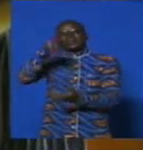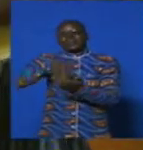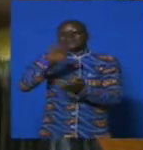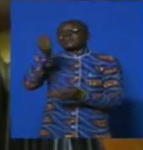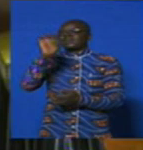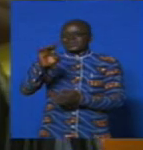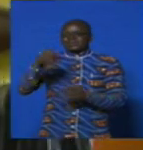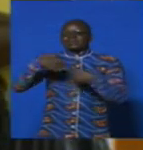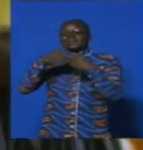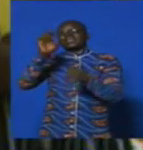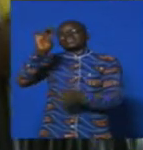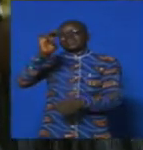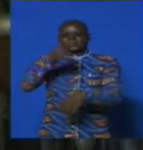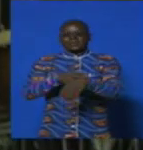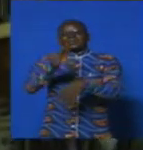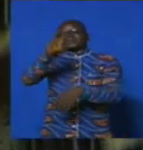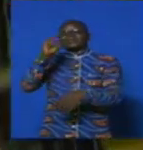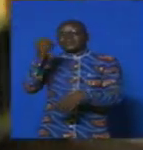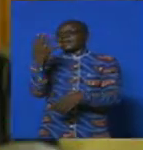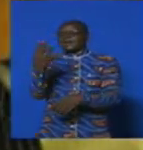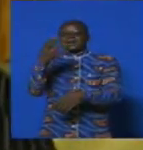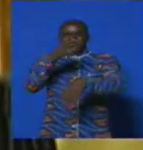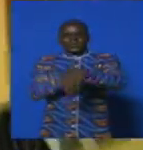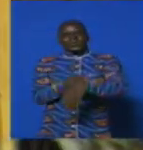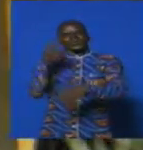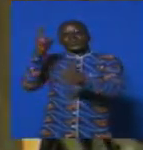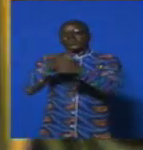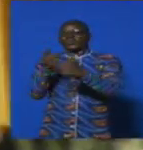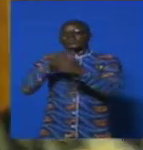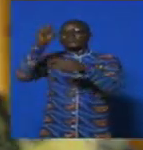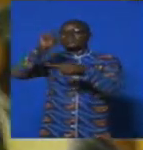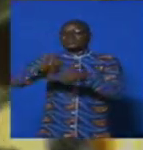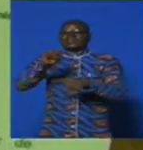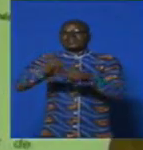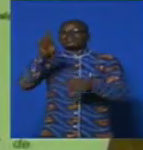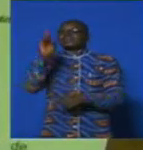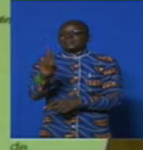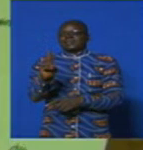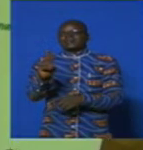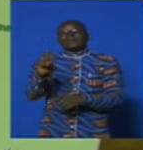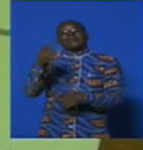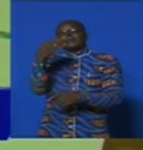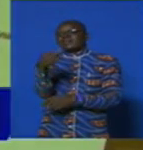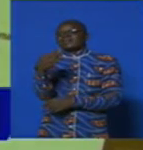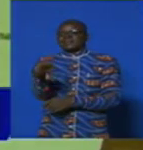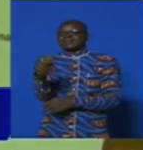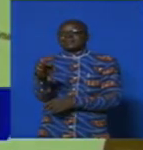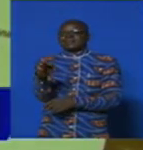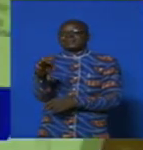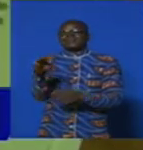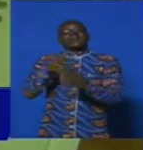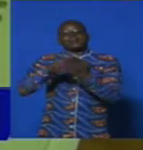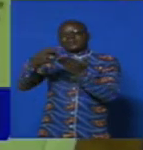7h30. C'est parti pour 4 heures de composition de la première épreuve de la série D, le sujet du français. Résumé du